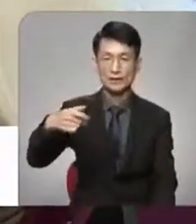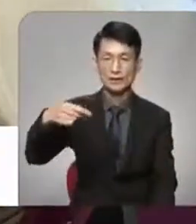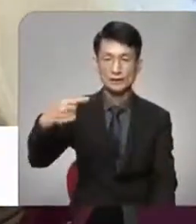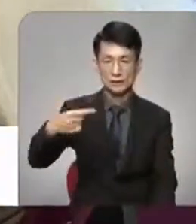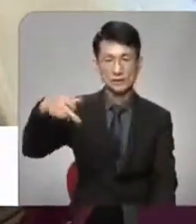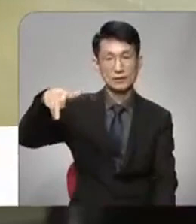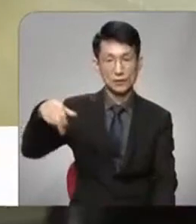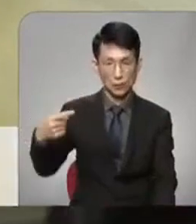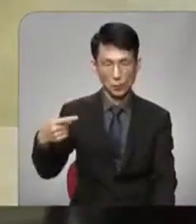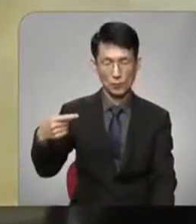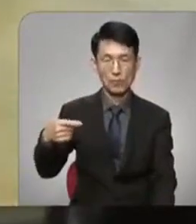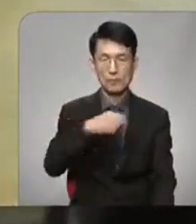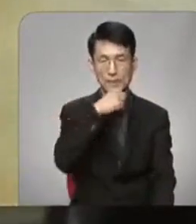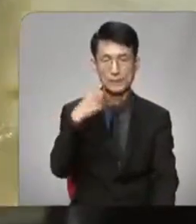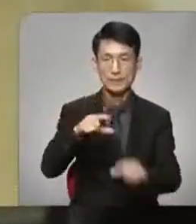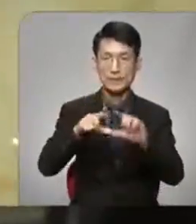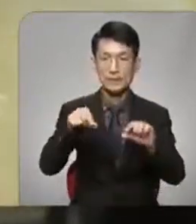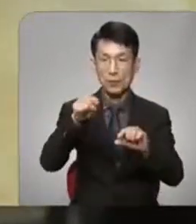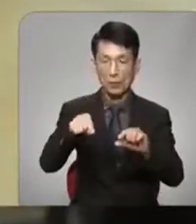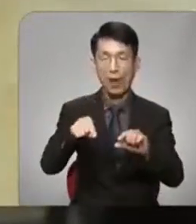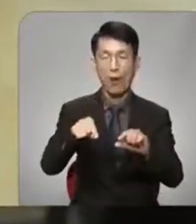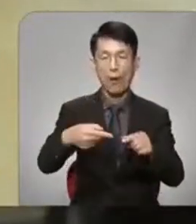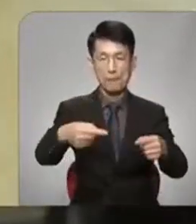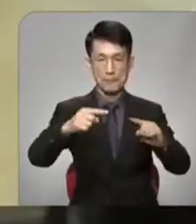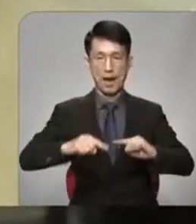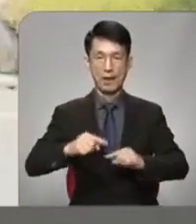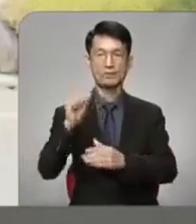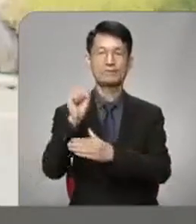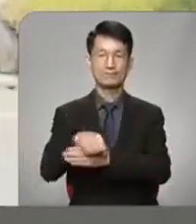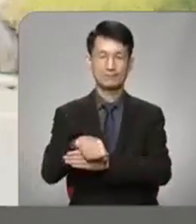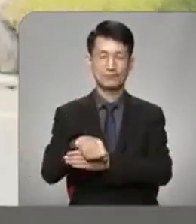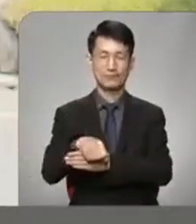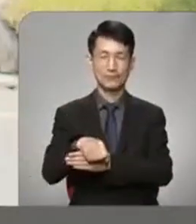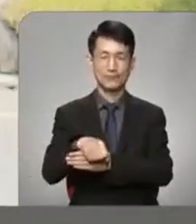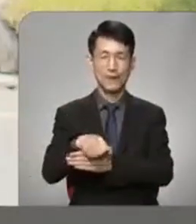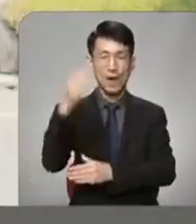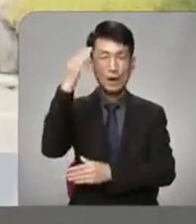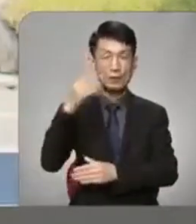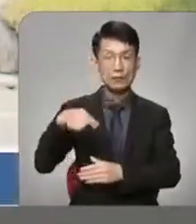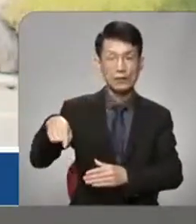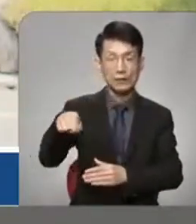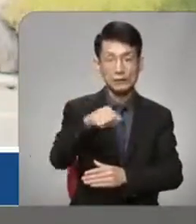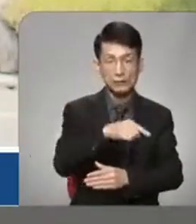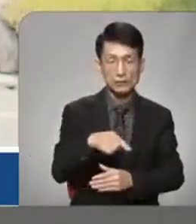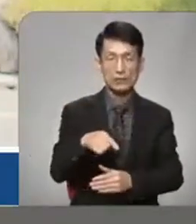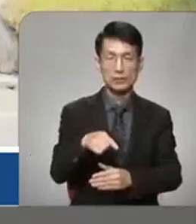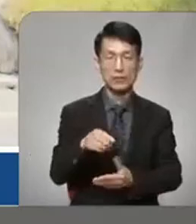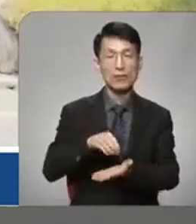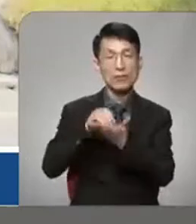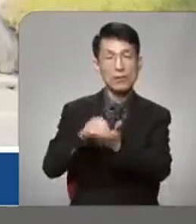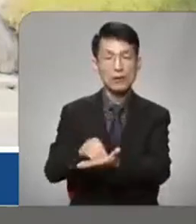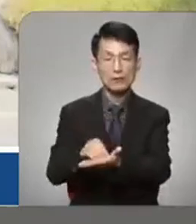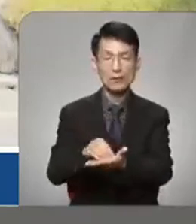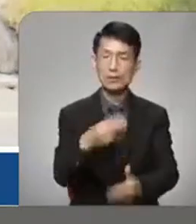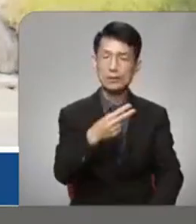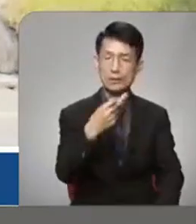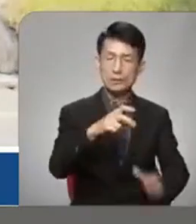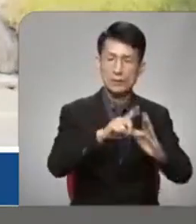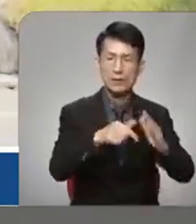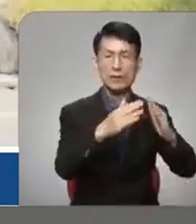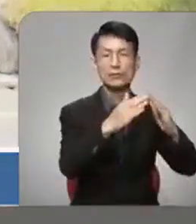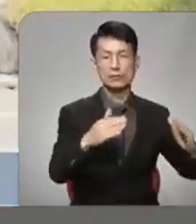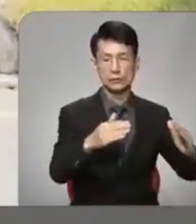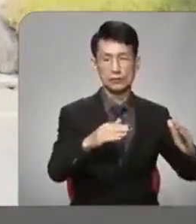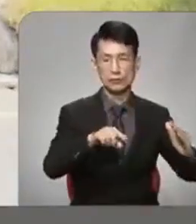미식 분야 가입을 최종 승인한 겁니다. 우리나라 도시 가운데 미식 분야에 가입된 곳은 2012년 전주시에